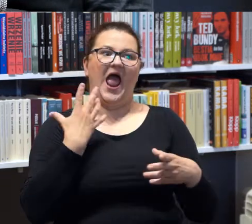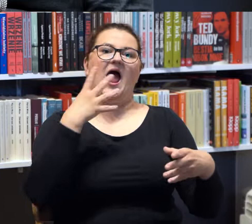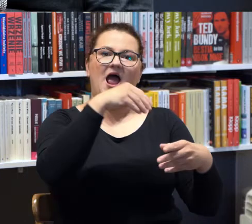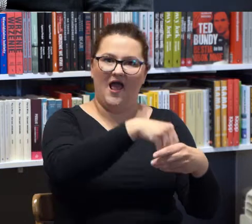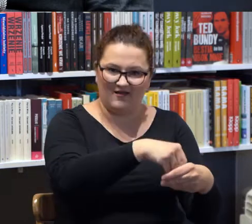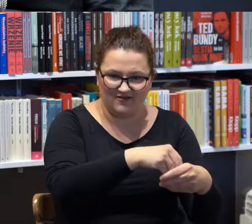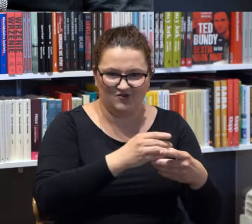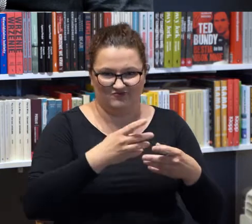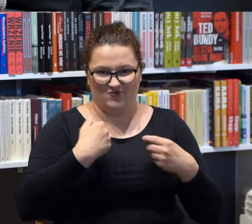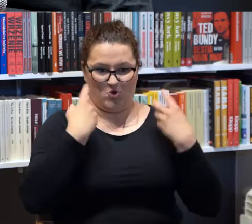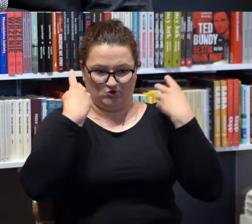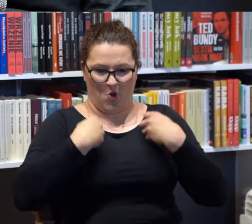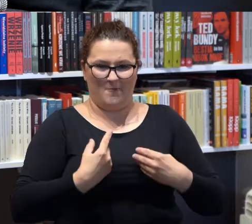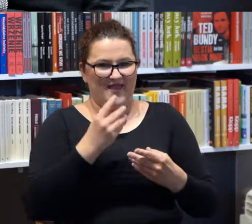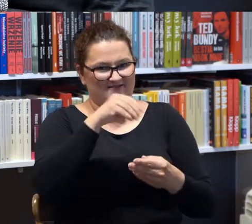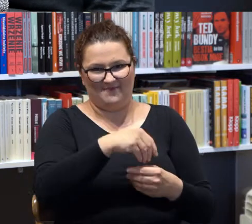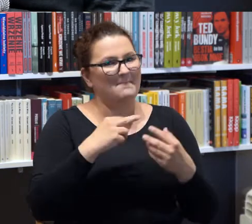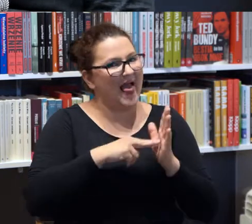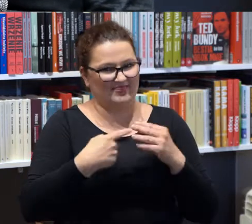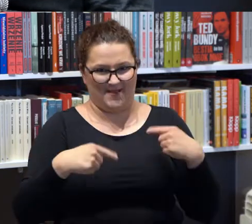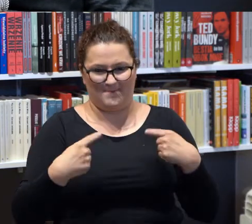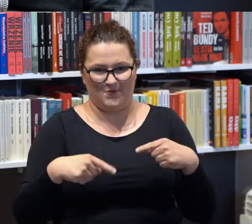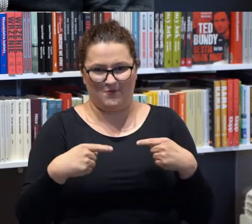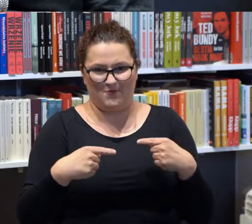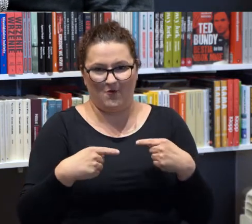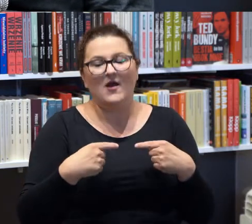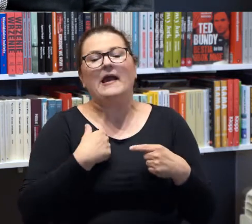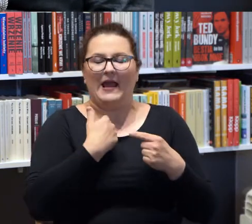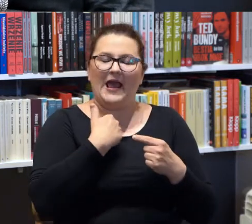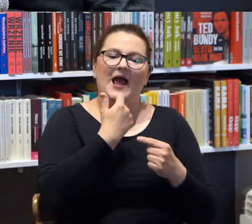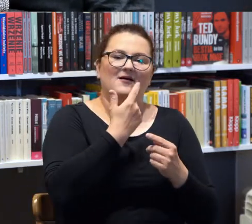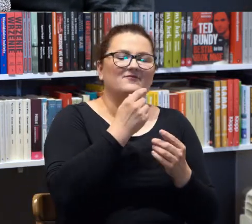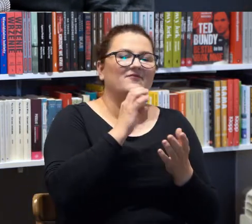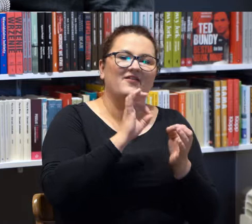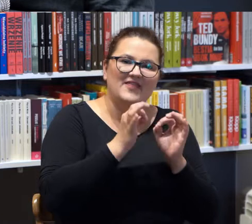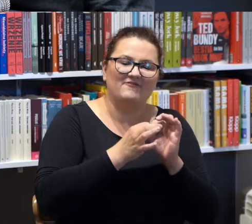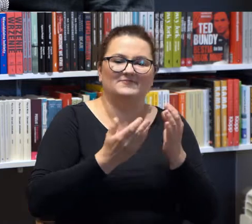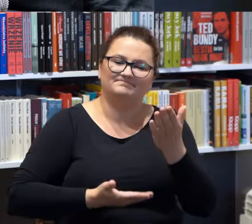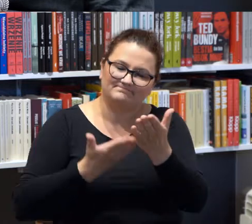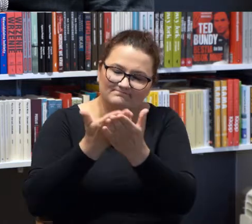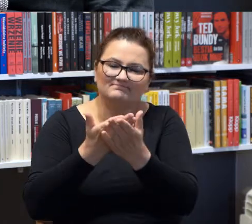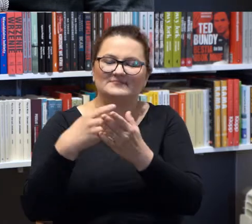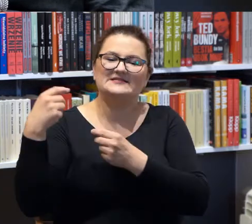Ja chciałam napisać książkę i nawet złożyłam papiery stypendialne na tę książkę i dzięki